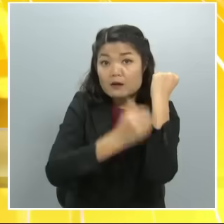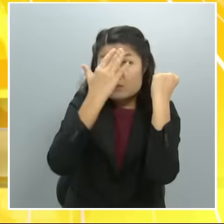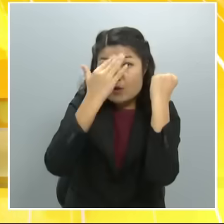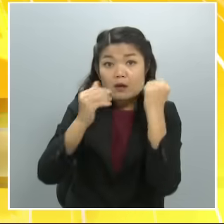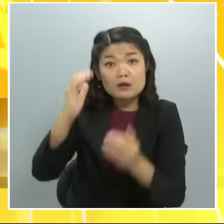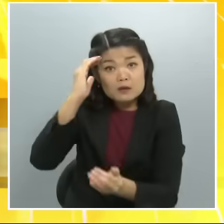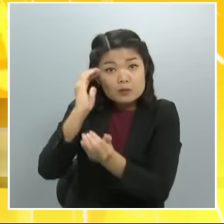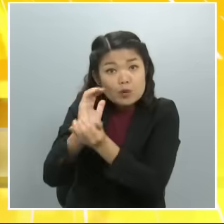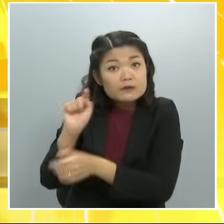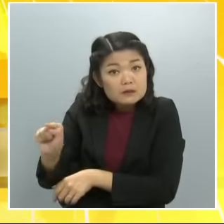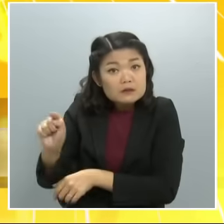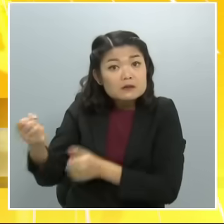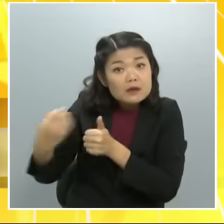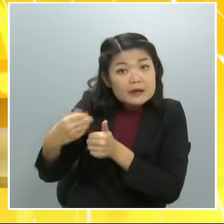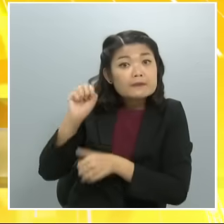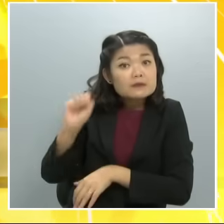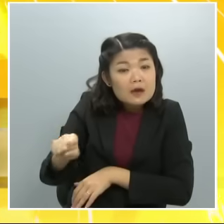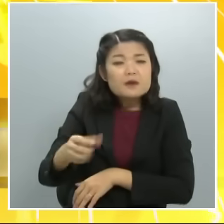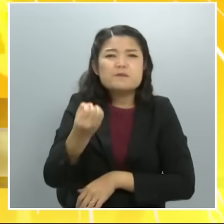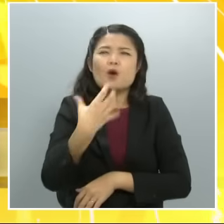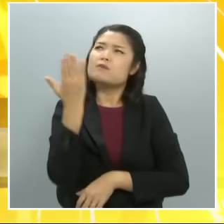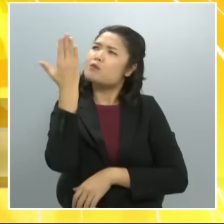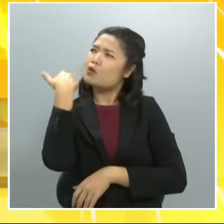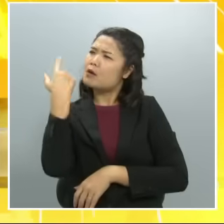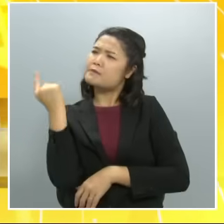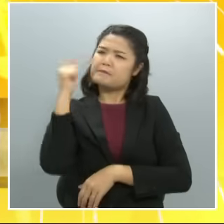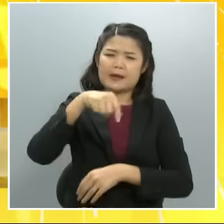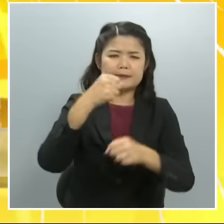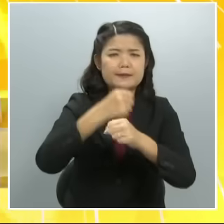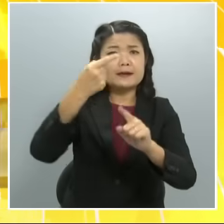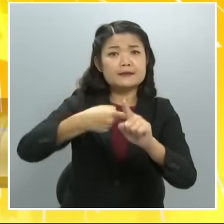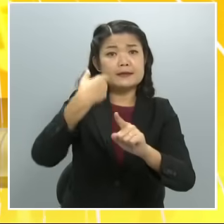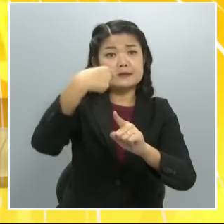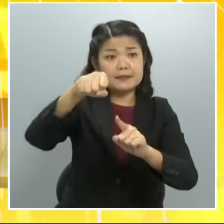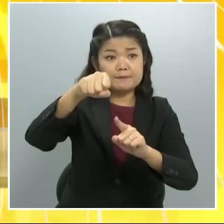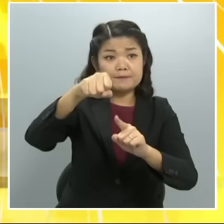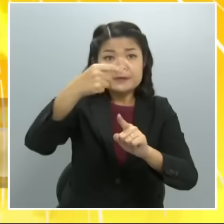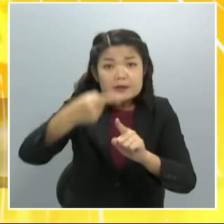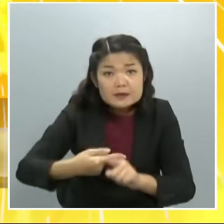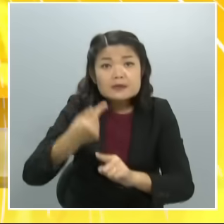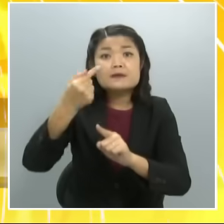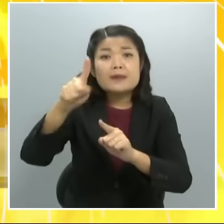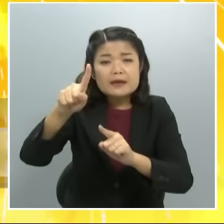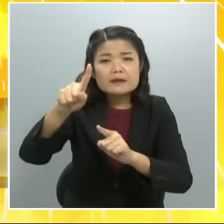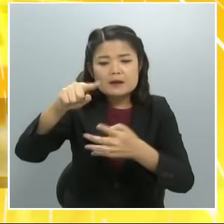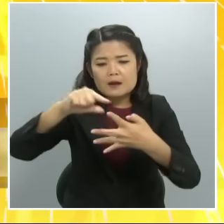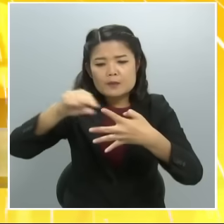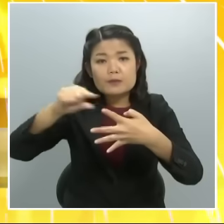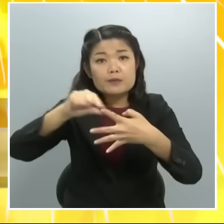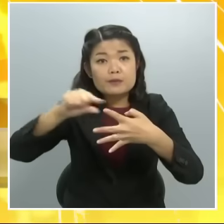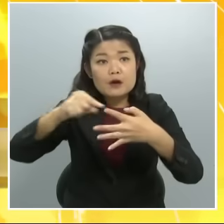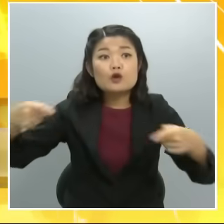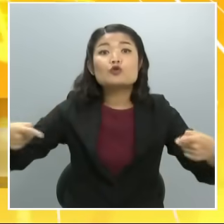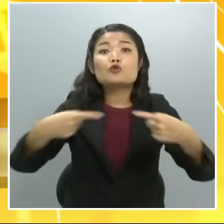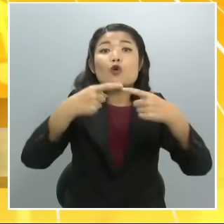นนี้แนะนำ ครับตอนที่ผมมาใหม่ๆเนี่ยเมื่อเดือนตุลาคมนะครับพอเดือนพฤศจิกายนต้นเดือนเนี่ยซึ่งตรงกับวันเกิ